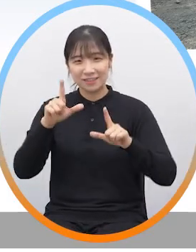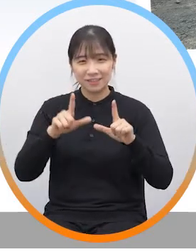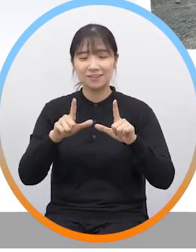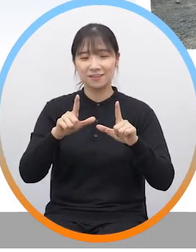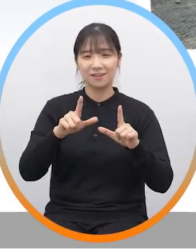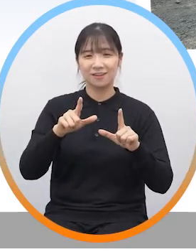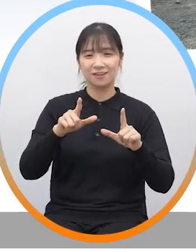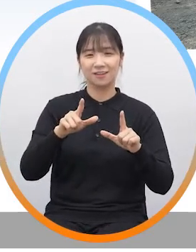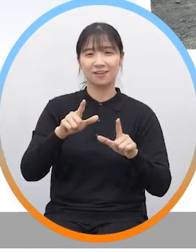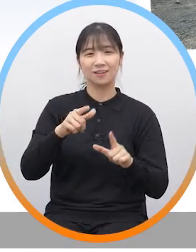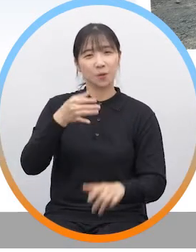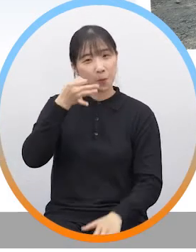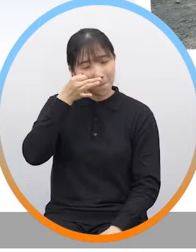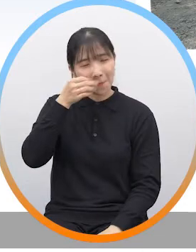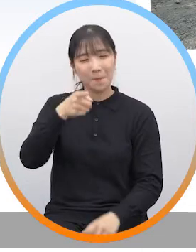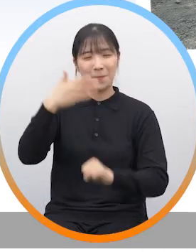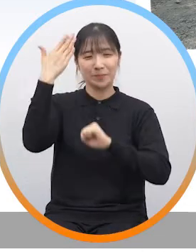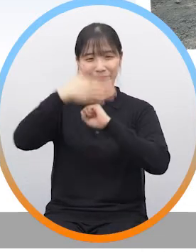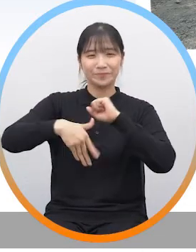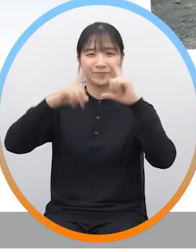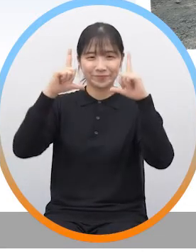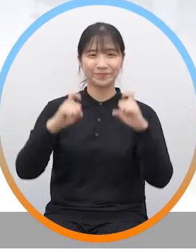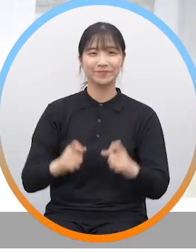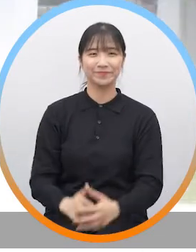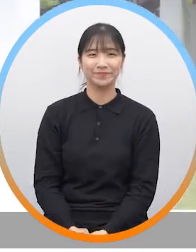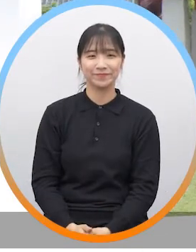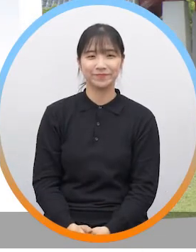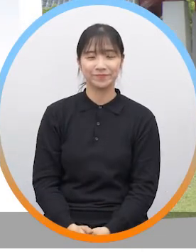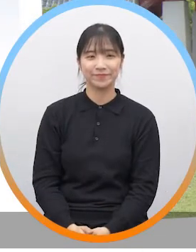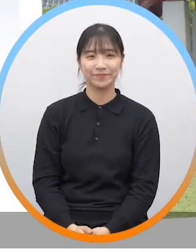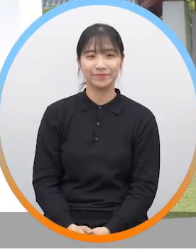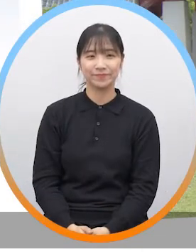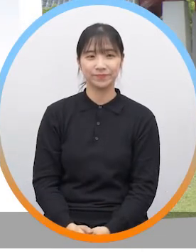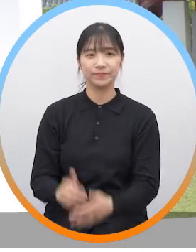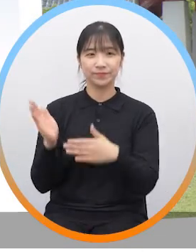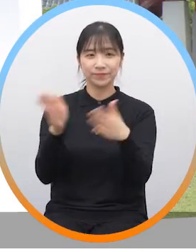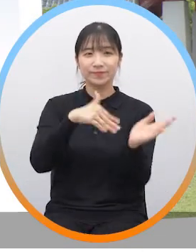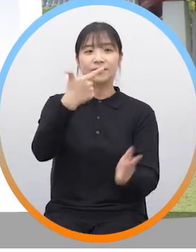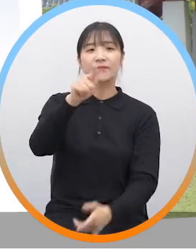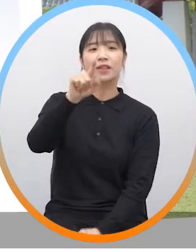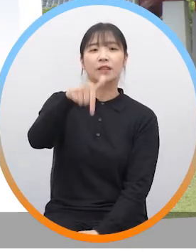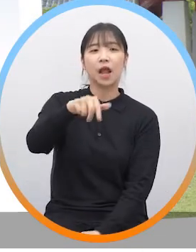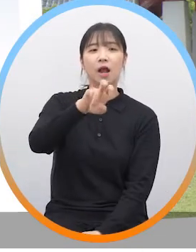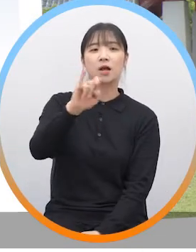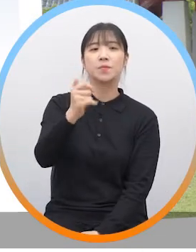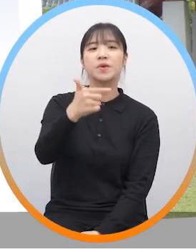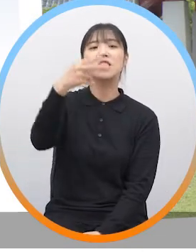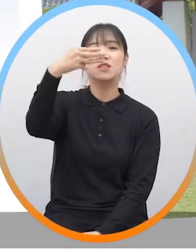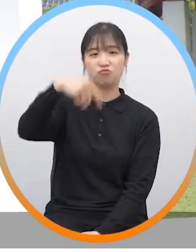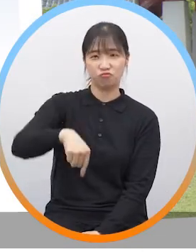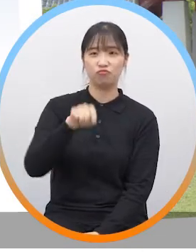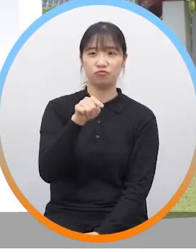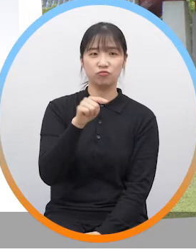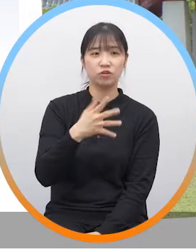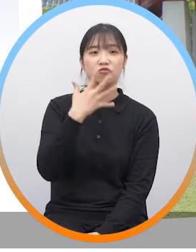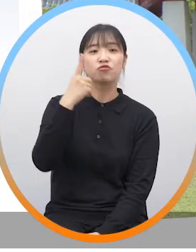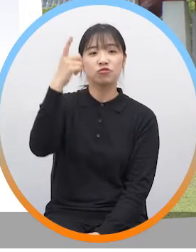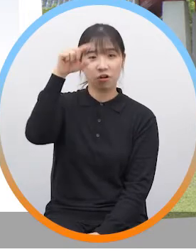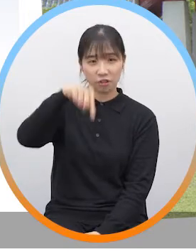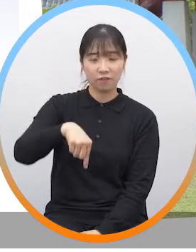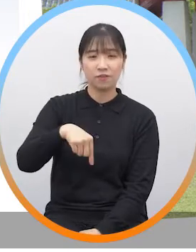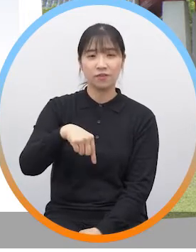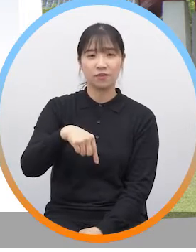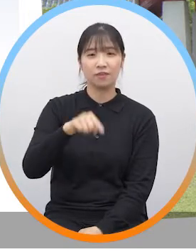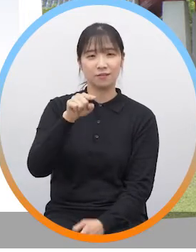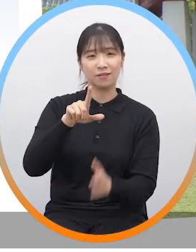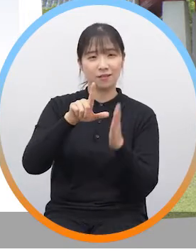운행을 하고 있는 것을 찍었습니다. 자, 이게 낭민루인데요. 자, 순천에 그때